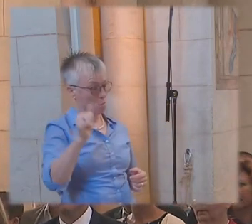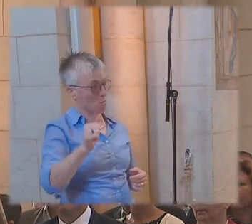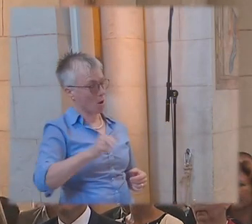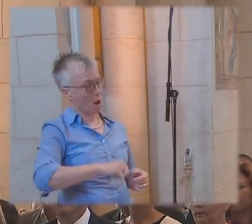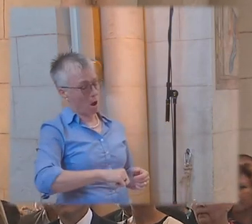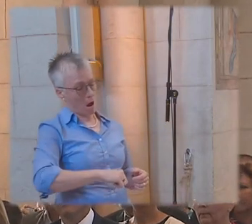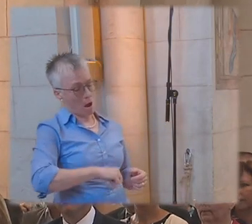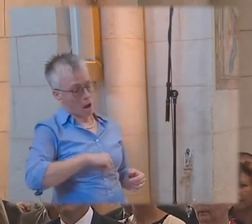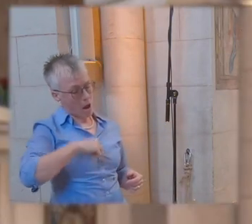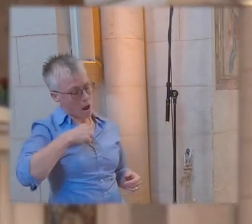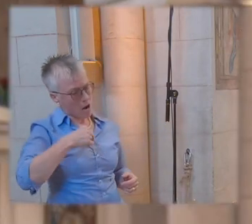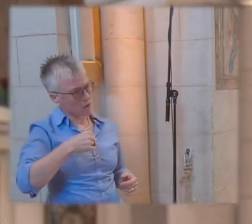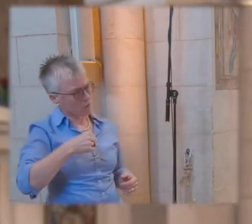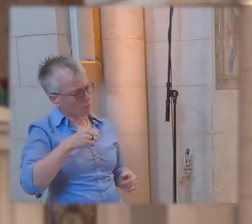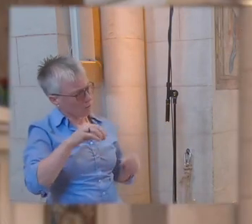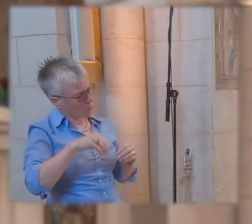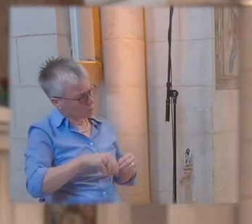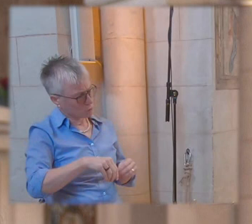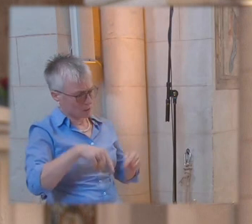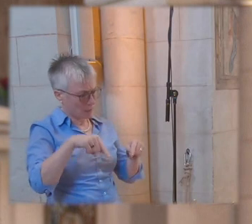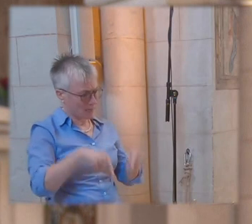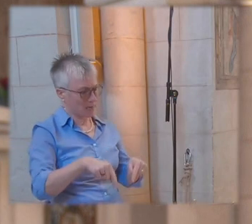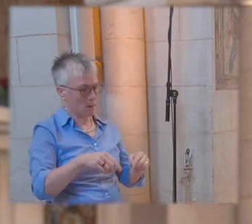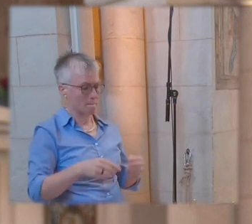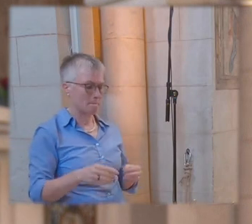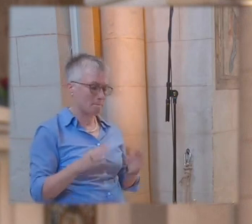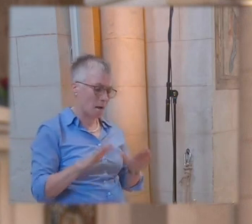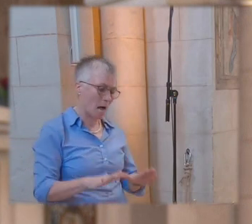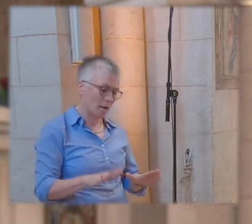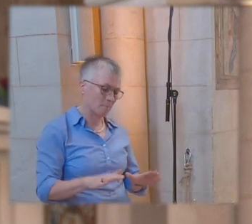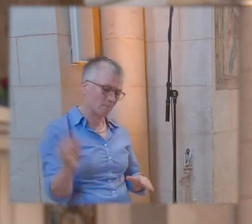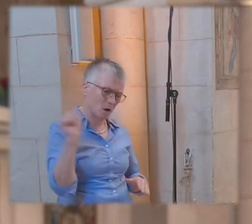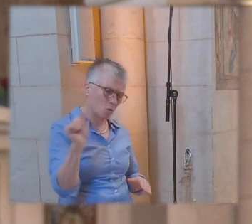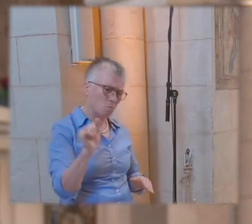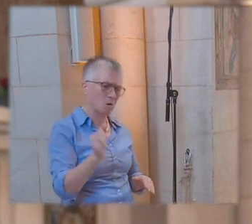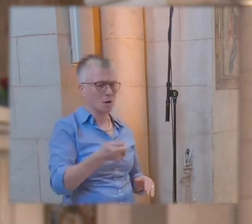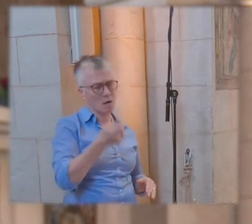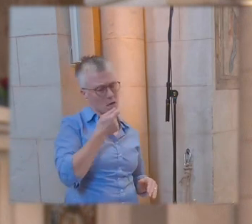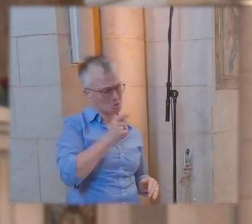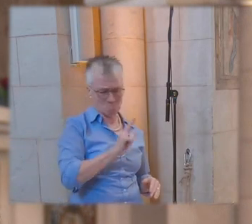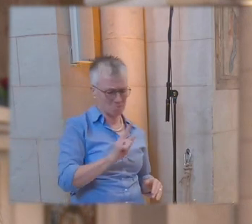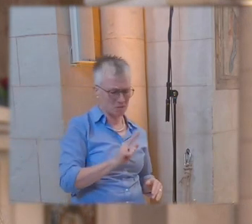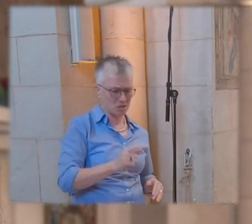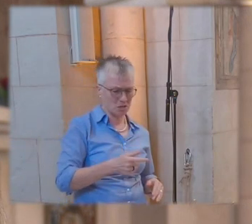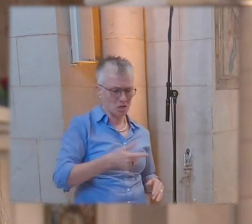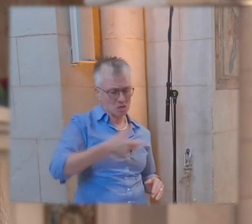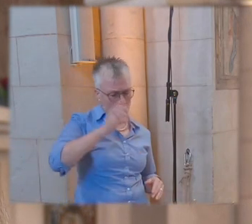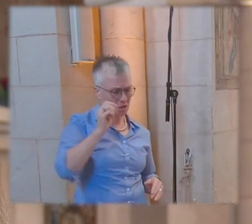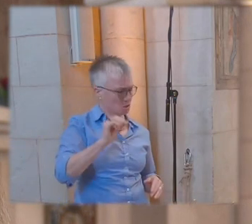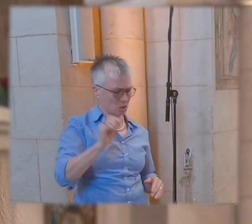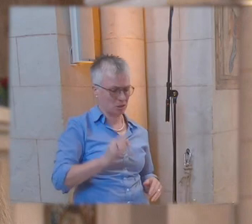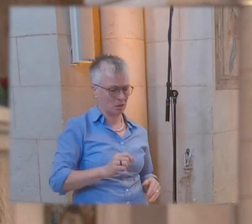elenden Nahrung. Da schickte der Herr Feuerschlangen unter das Volk. Sie bissen das